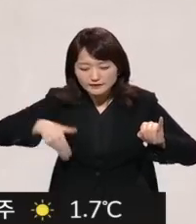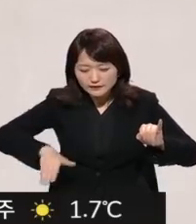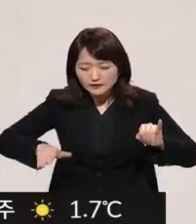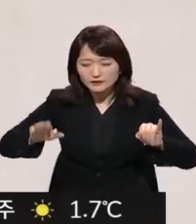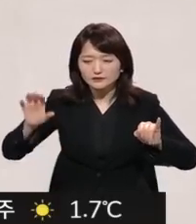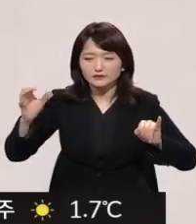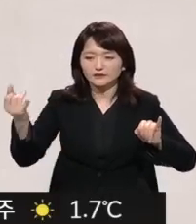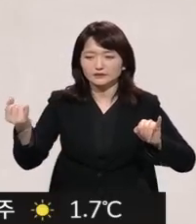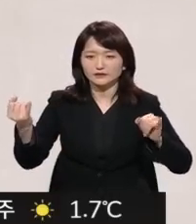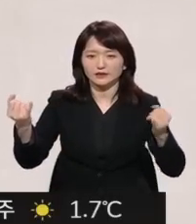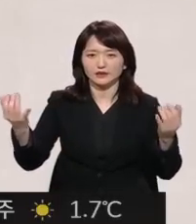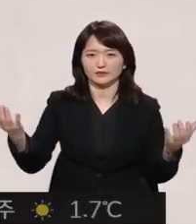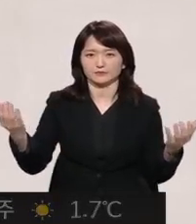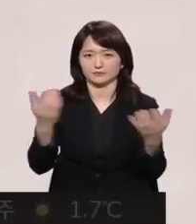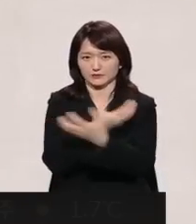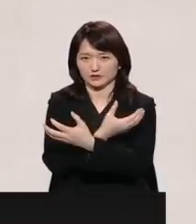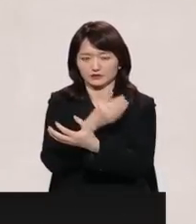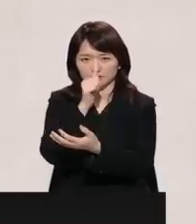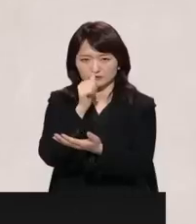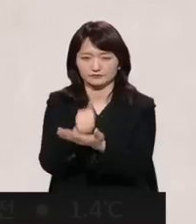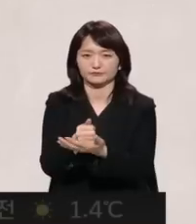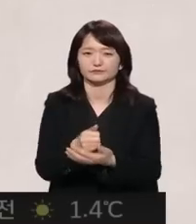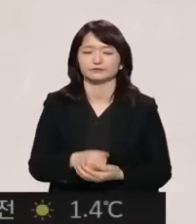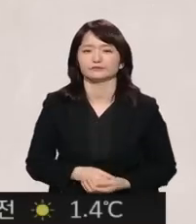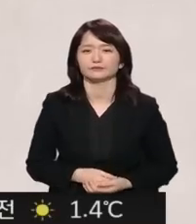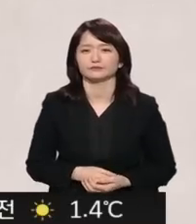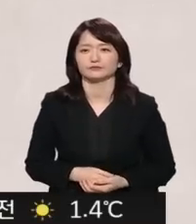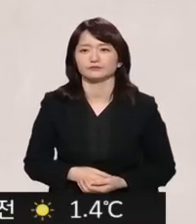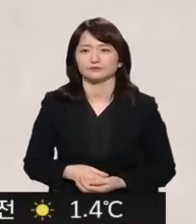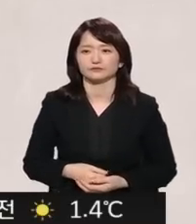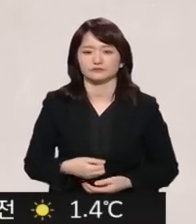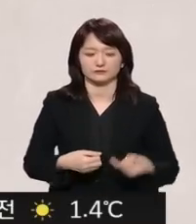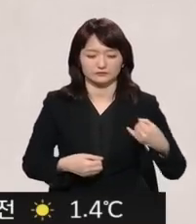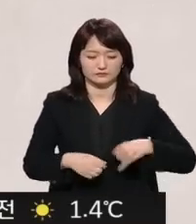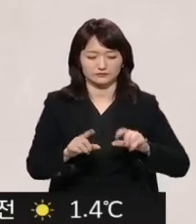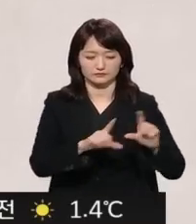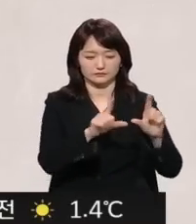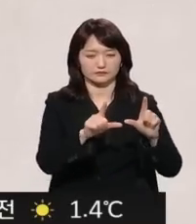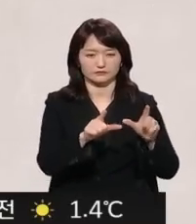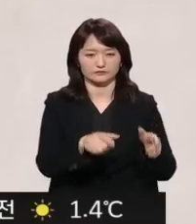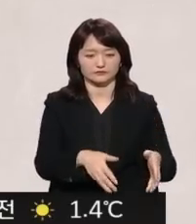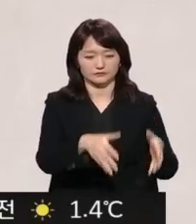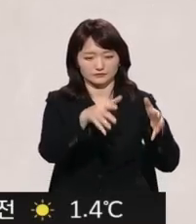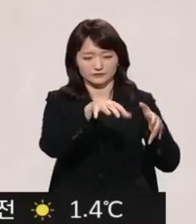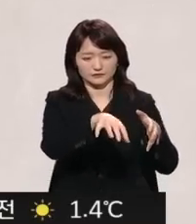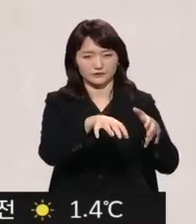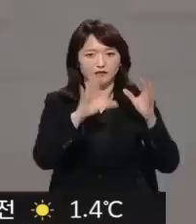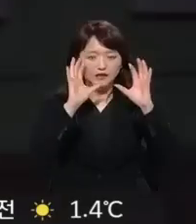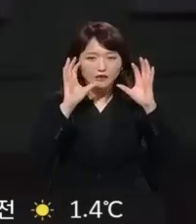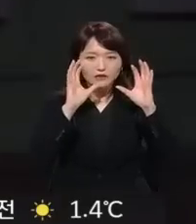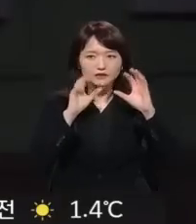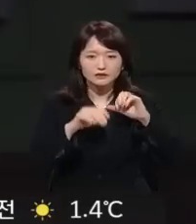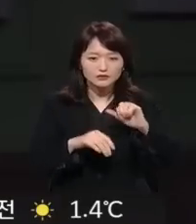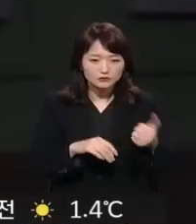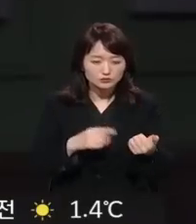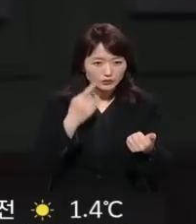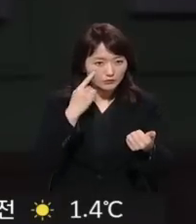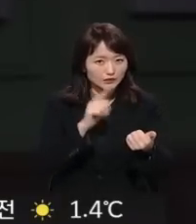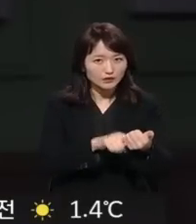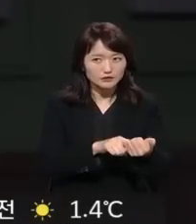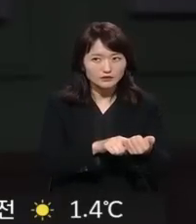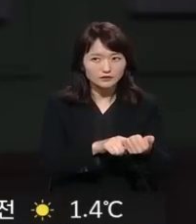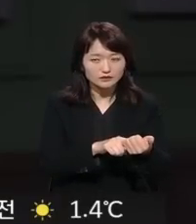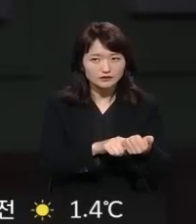아이를 바꿔치기한이 혐의를 받게 되는 겁니다 여기에 더해서이 딸이 살던 빌라에서 숨진 URL 발견하고도 신고하지 않고 옮기려고